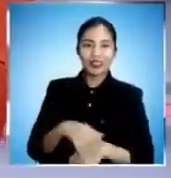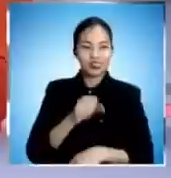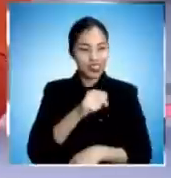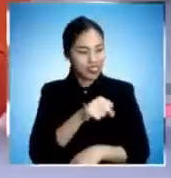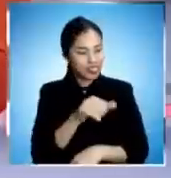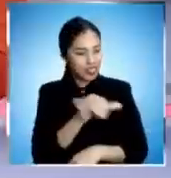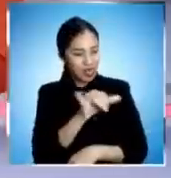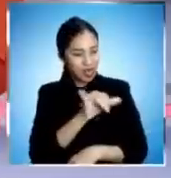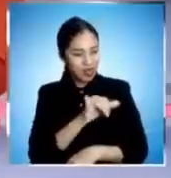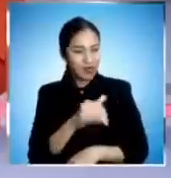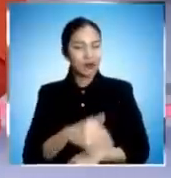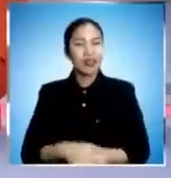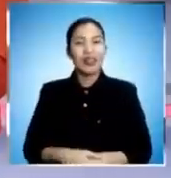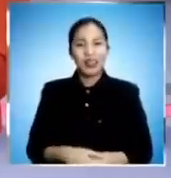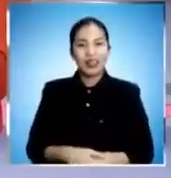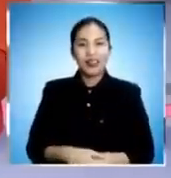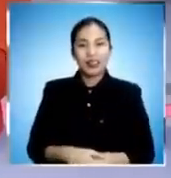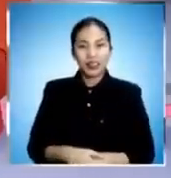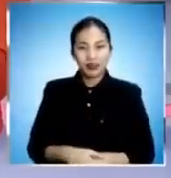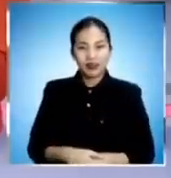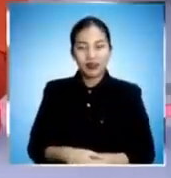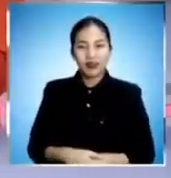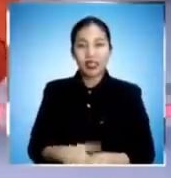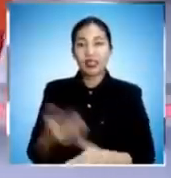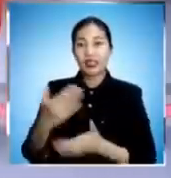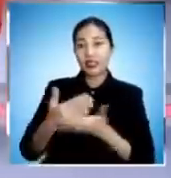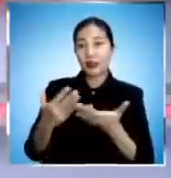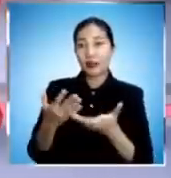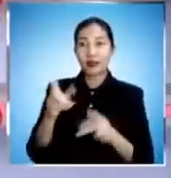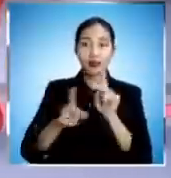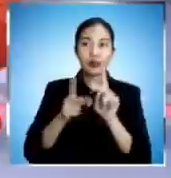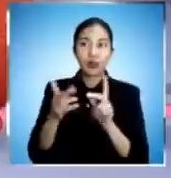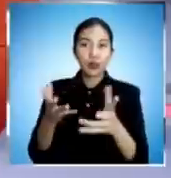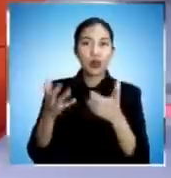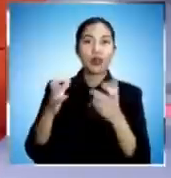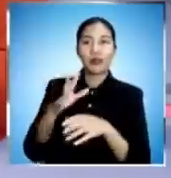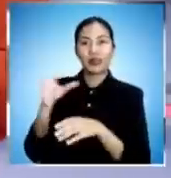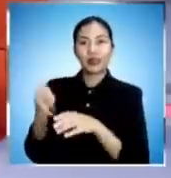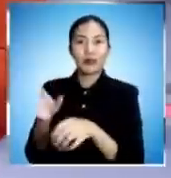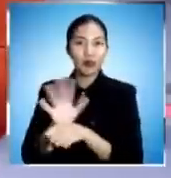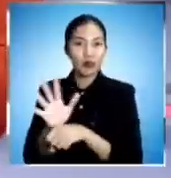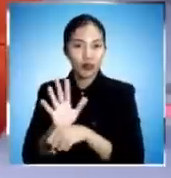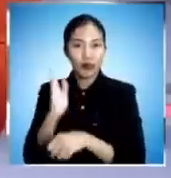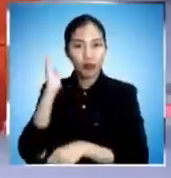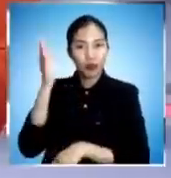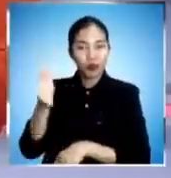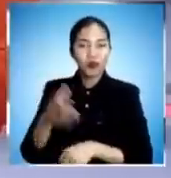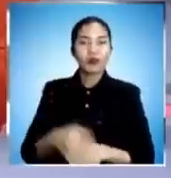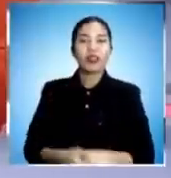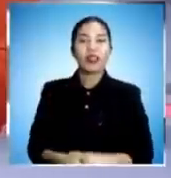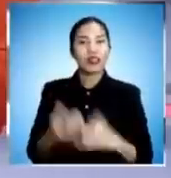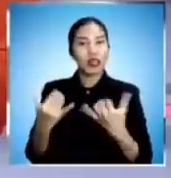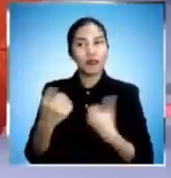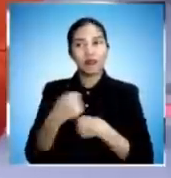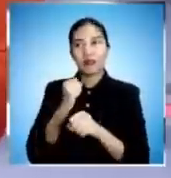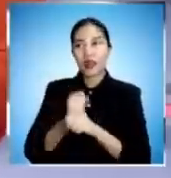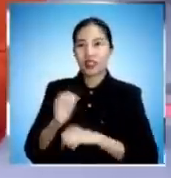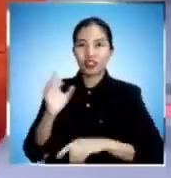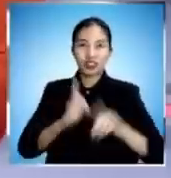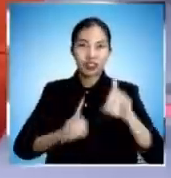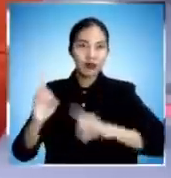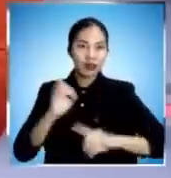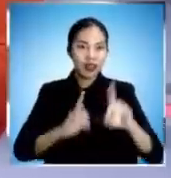Ang iba nga, pangarap na makasama sa eksena balang araw. Kaya gumagawa na rin ng sariling drama sa buhay. Yan ang aking